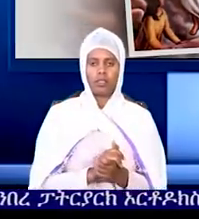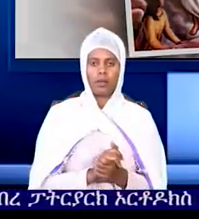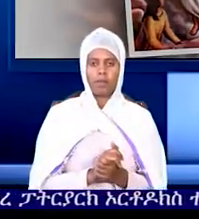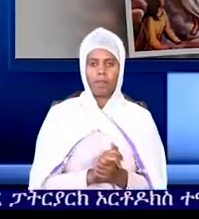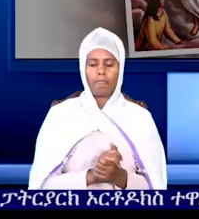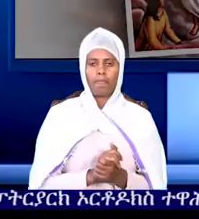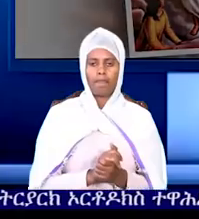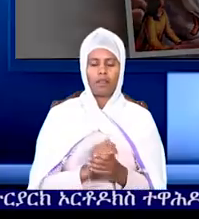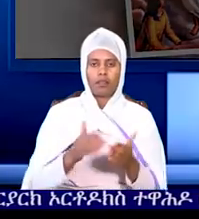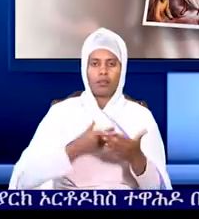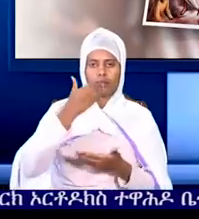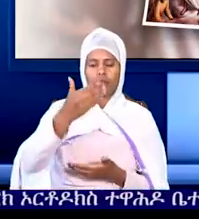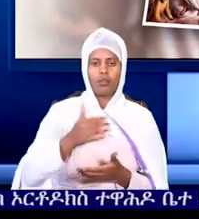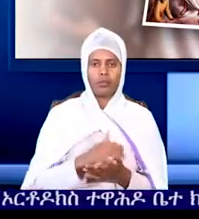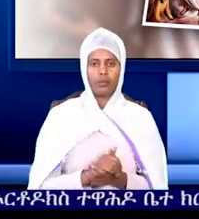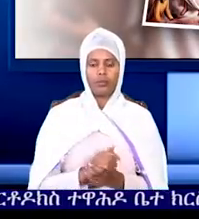እዚ